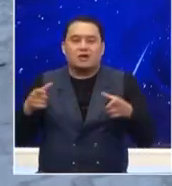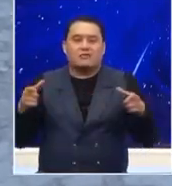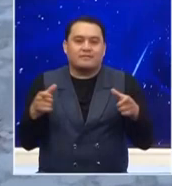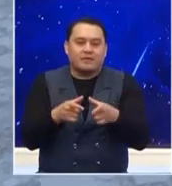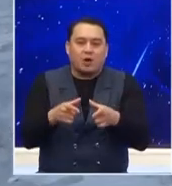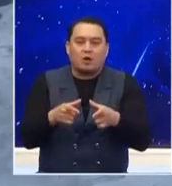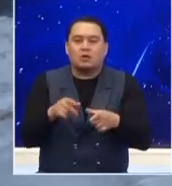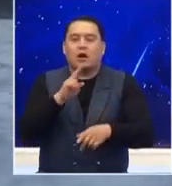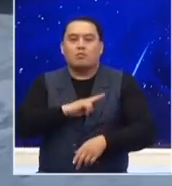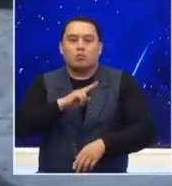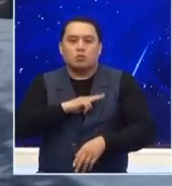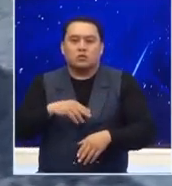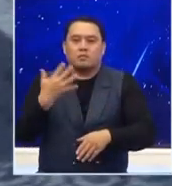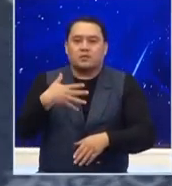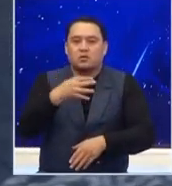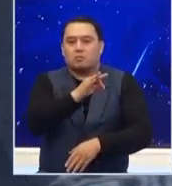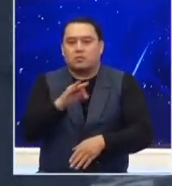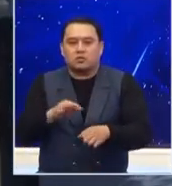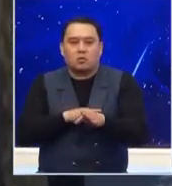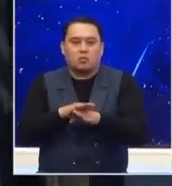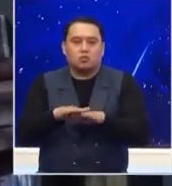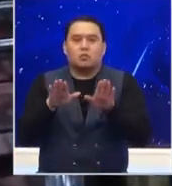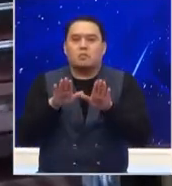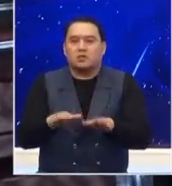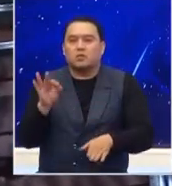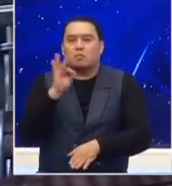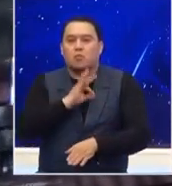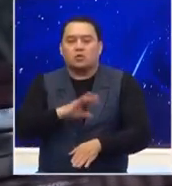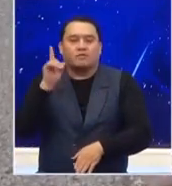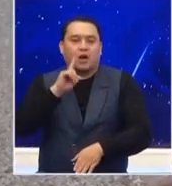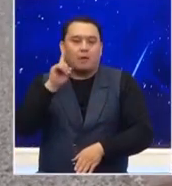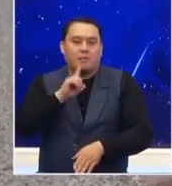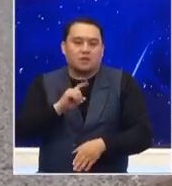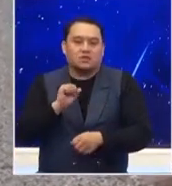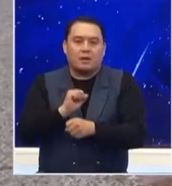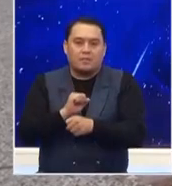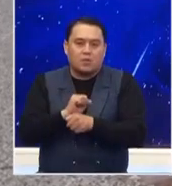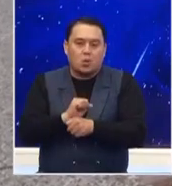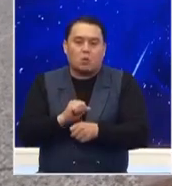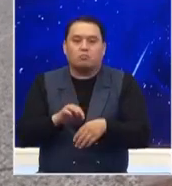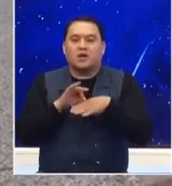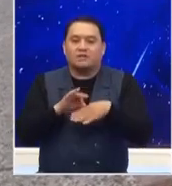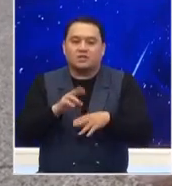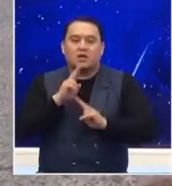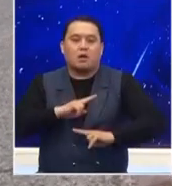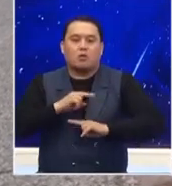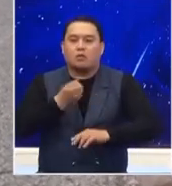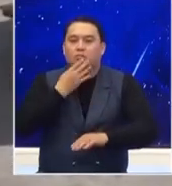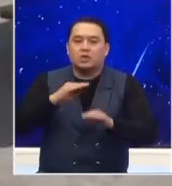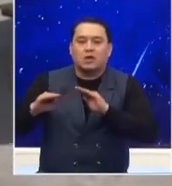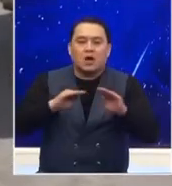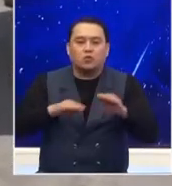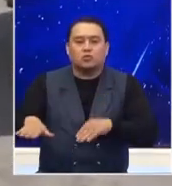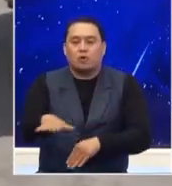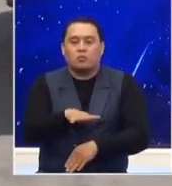зоны отдыха работали с 50% наполняемостью. Пользуясь временным затишьем, власти района намерены провести работы по благоустройству